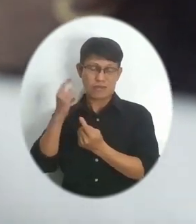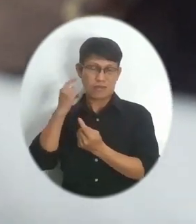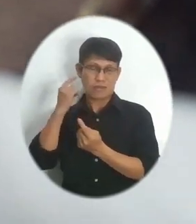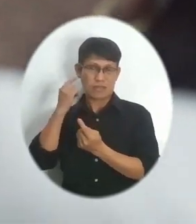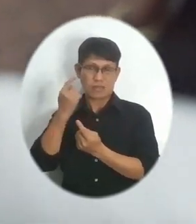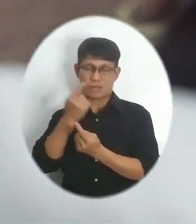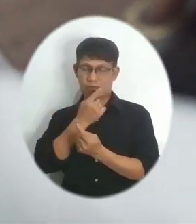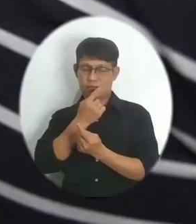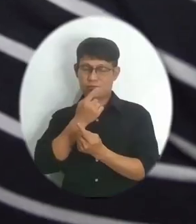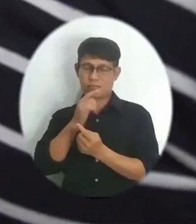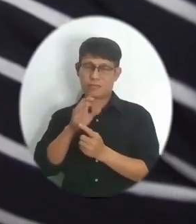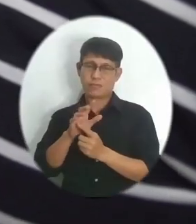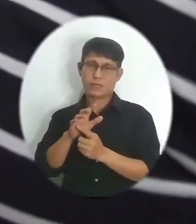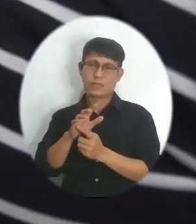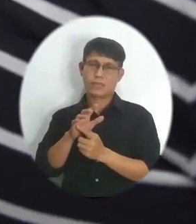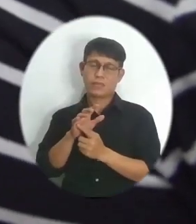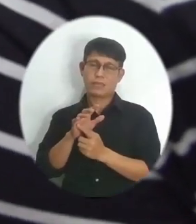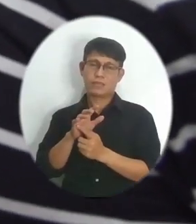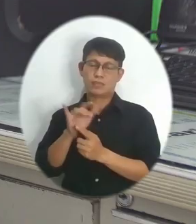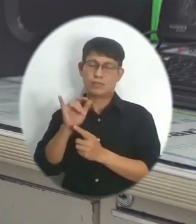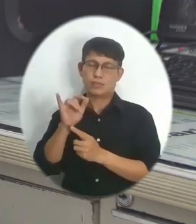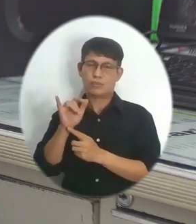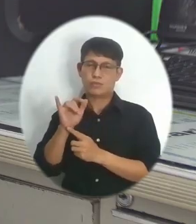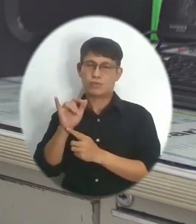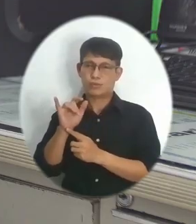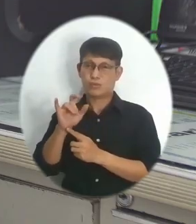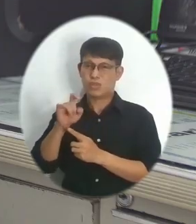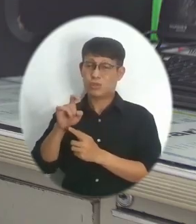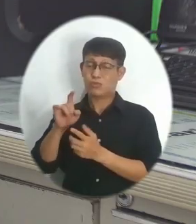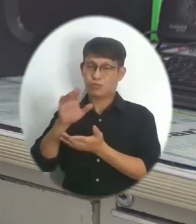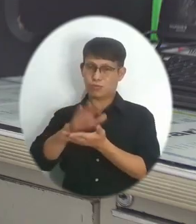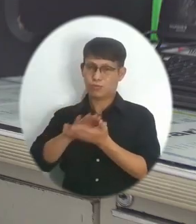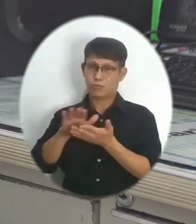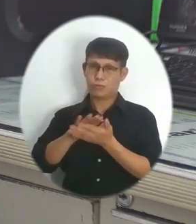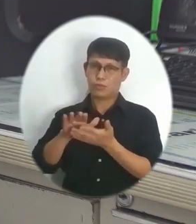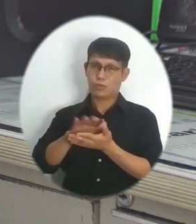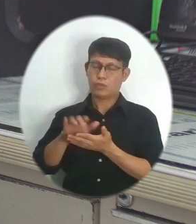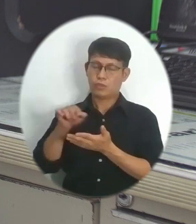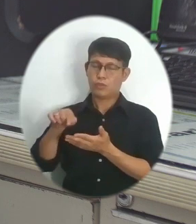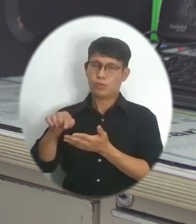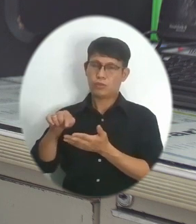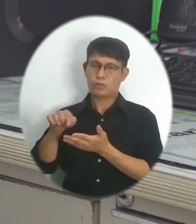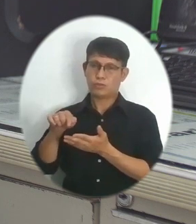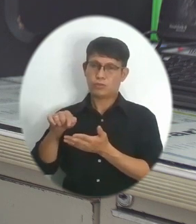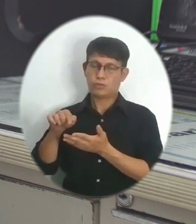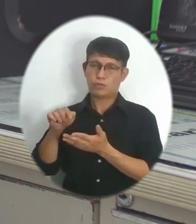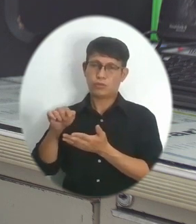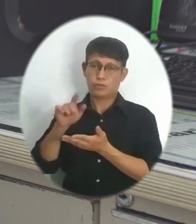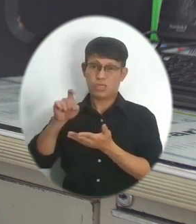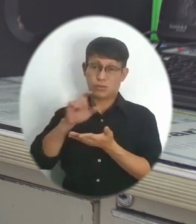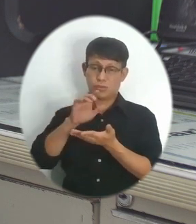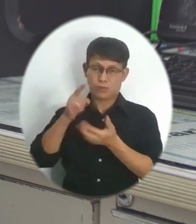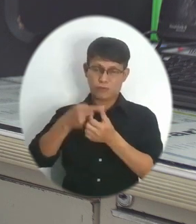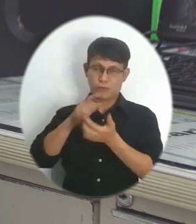time barado ng tutuli. So, pag barado ng tutuli ang tenga, hindi pumapasok yung tunog ng